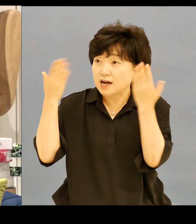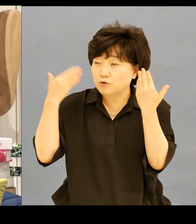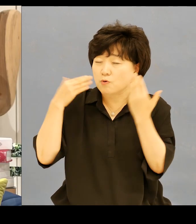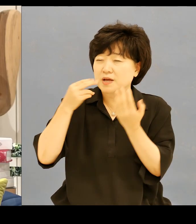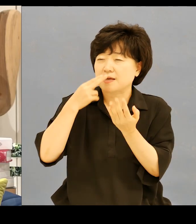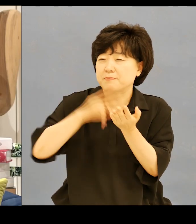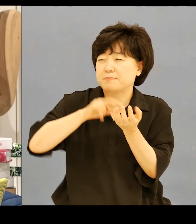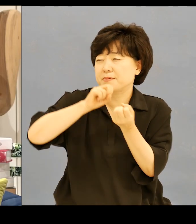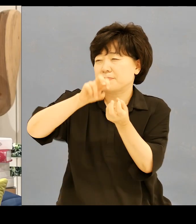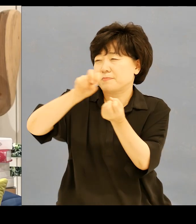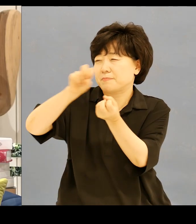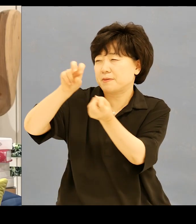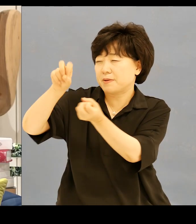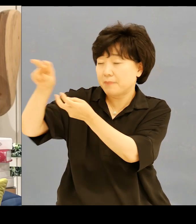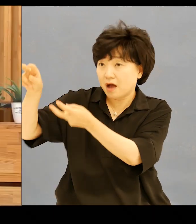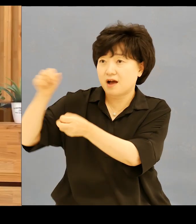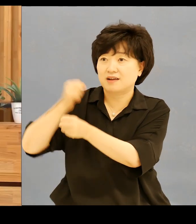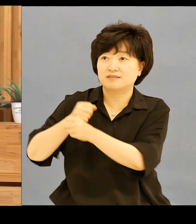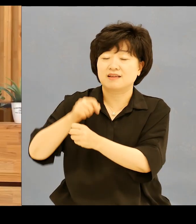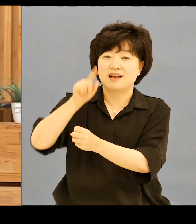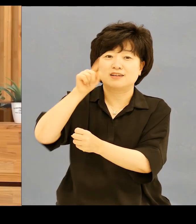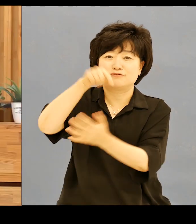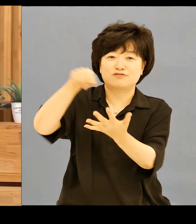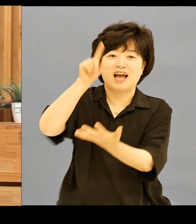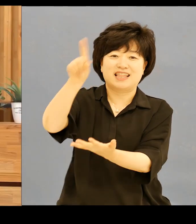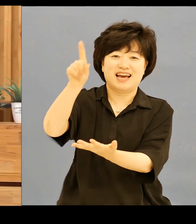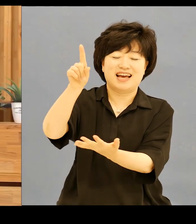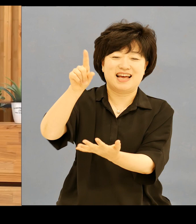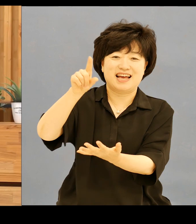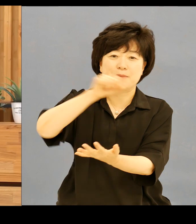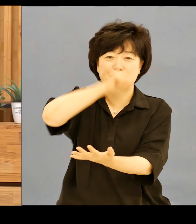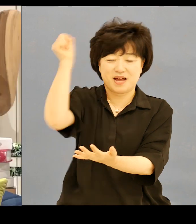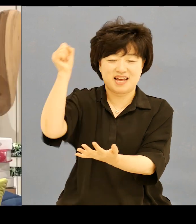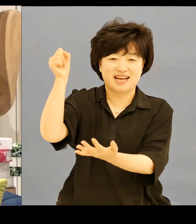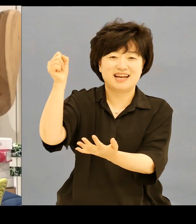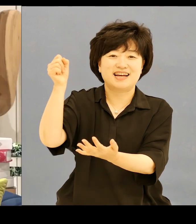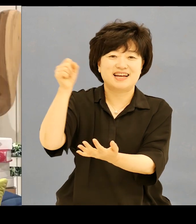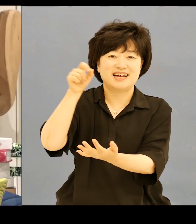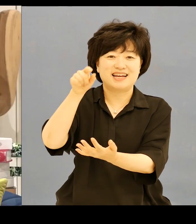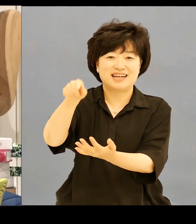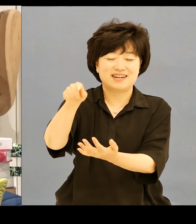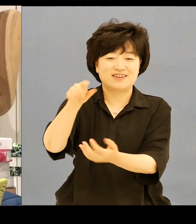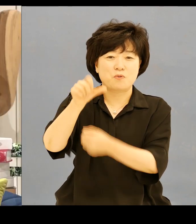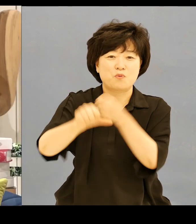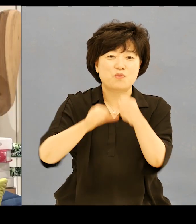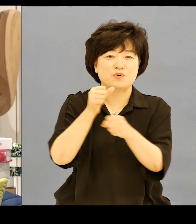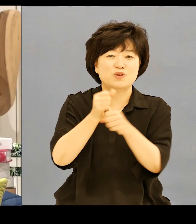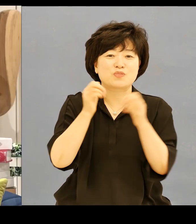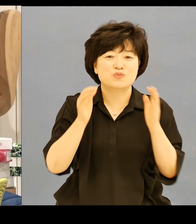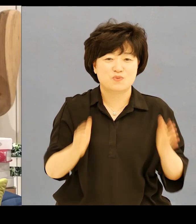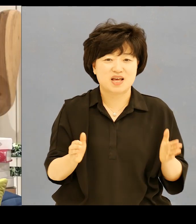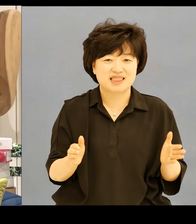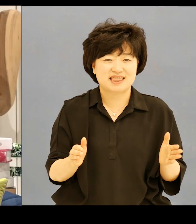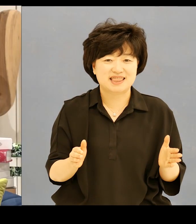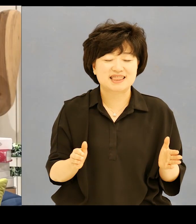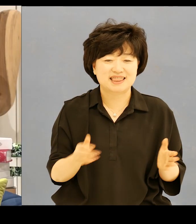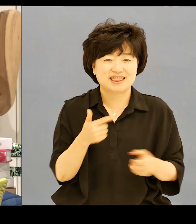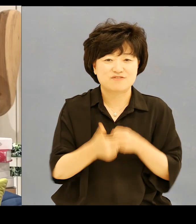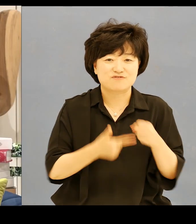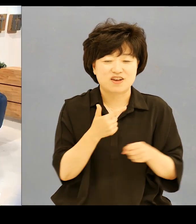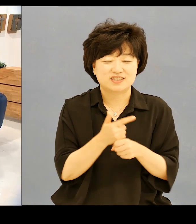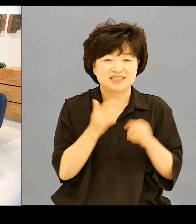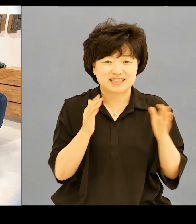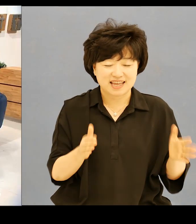딱 연락이 오더라고요. 네. 수업이 가능하다고. 그래서 그 학교를 시작으로 해가지고 5년 동안 지금 5년째